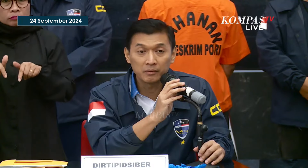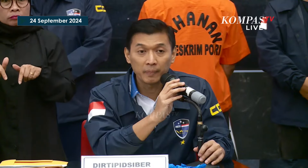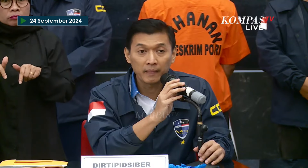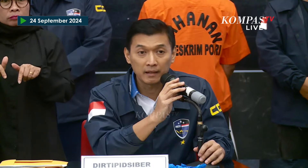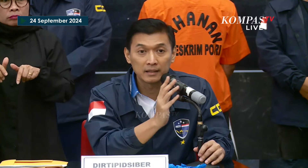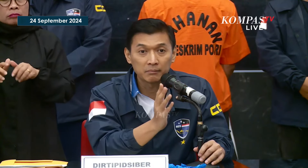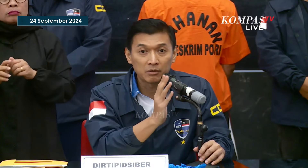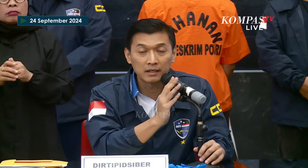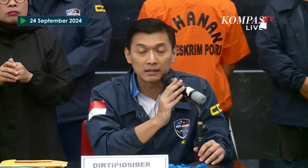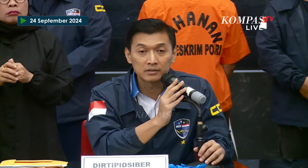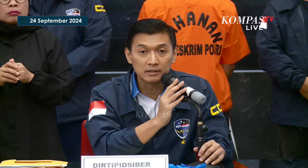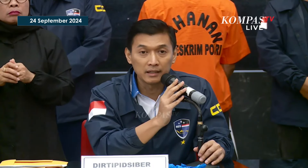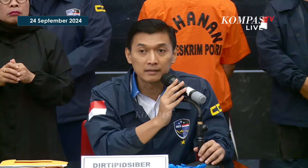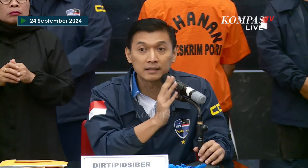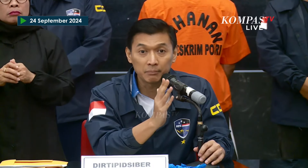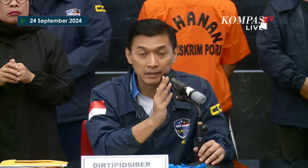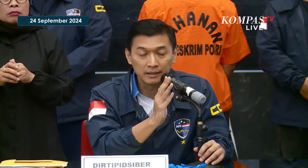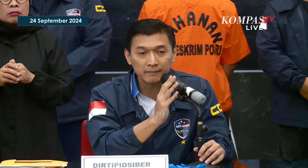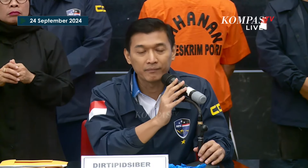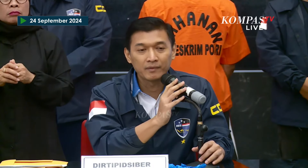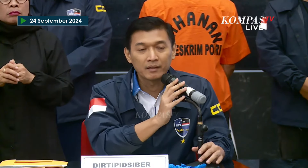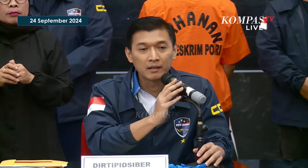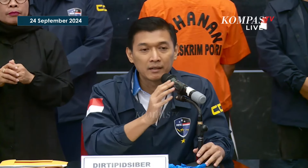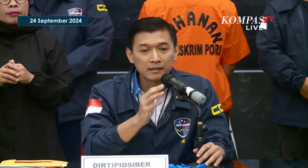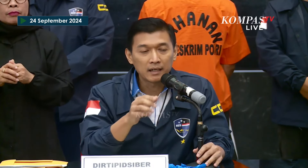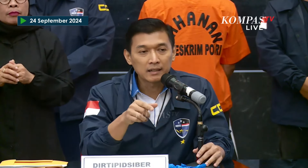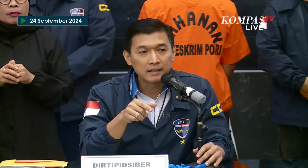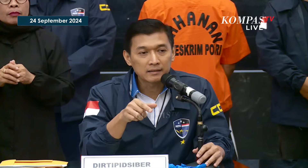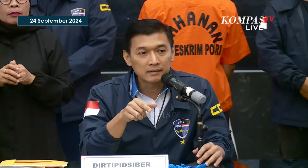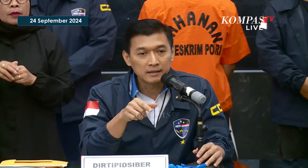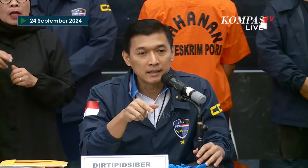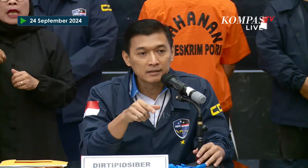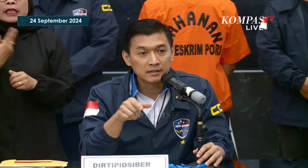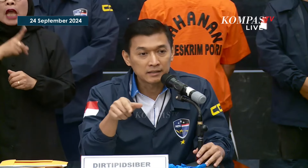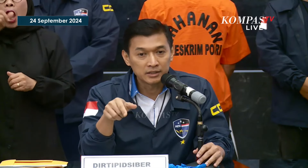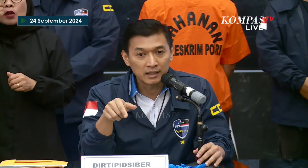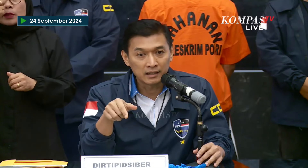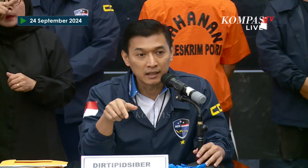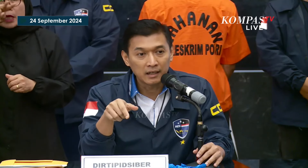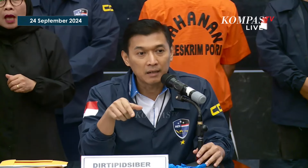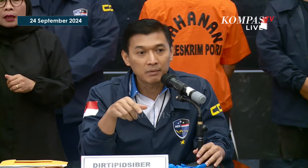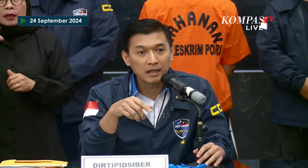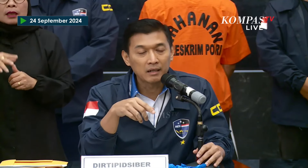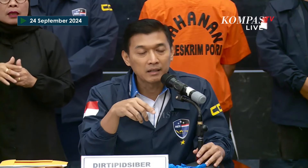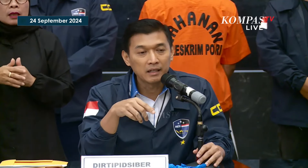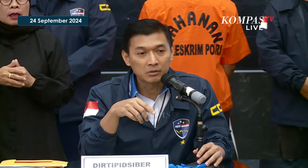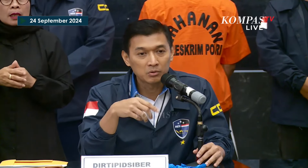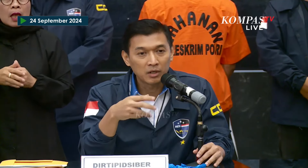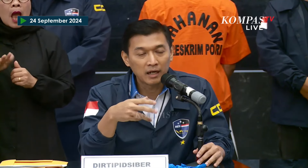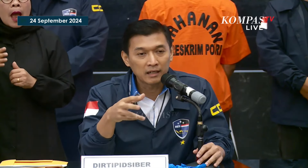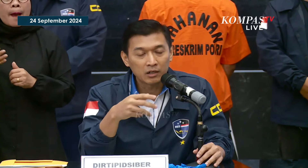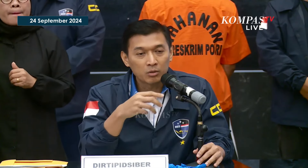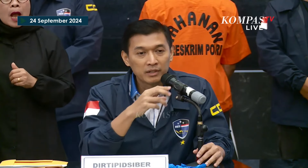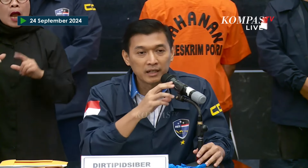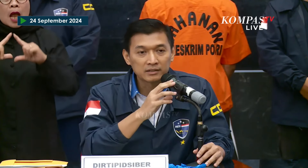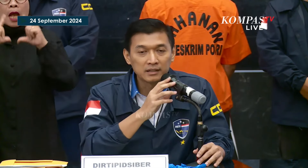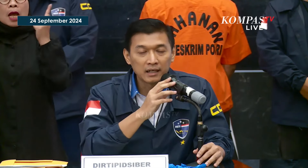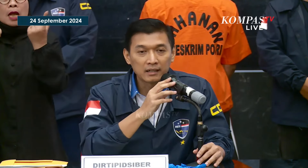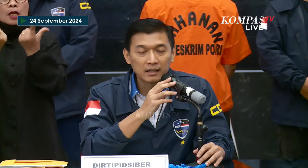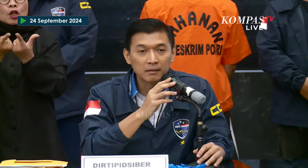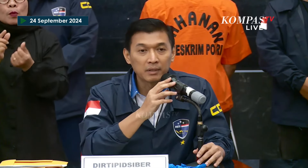pemeriksaan itu dia melakukan sendiri. Tetapi kita akan lihat nanti dari jejak digitalnya, apakah itu akan